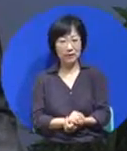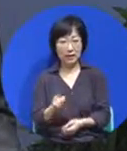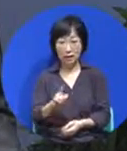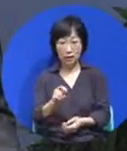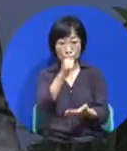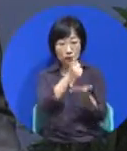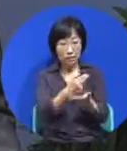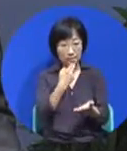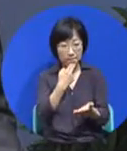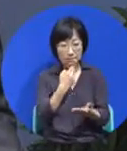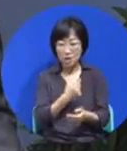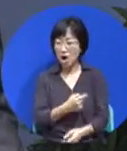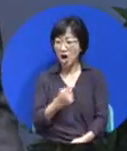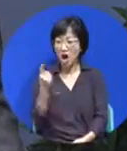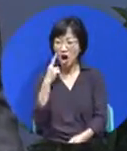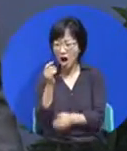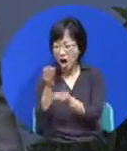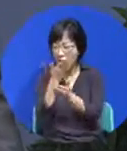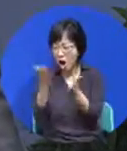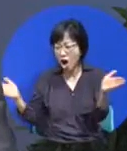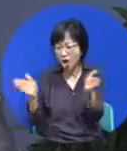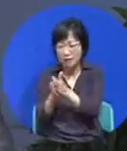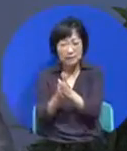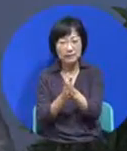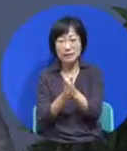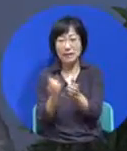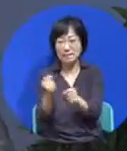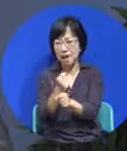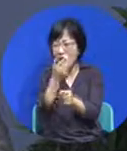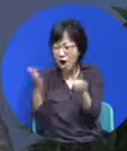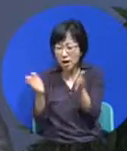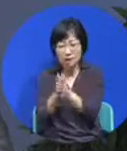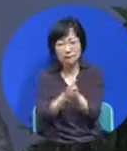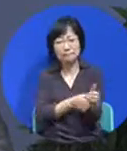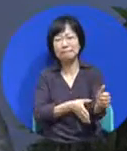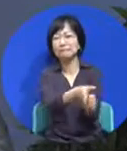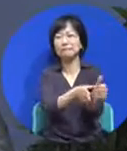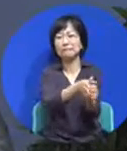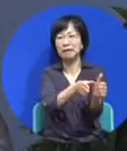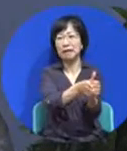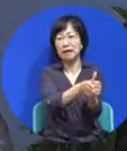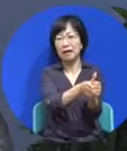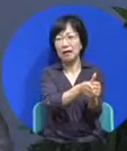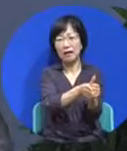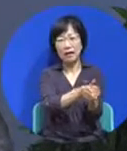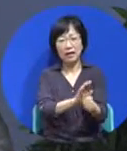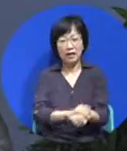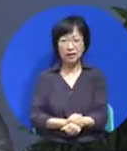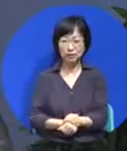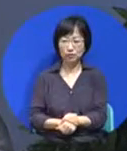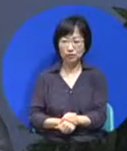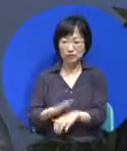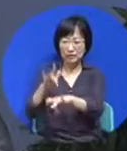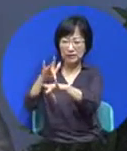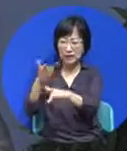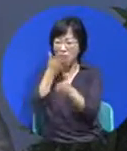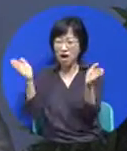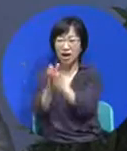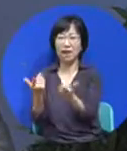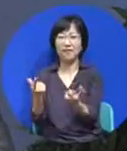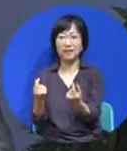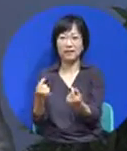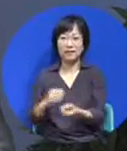하고요. People take it such a light thing as saying lies that will really end up hurting and killing others. 사단의 영을 받아 그렇죠. But they are being used by